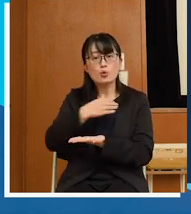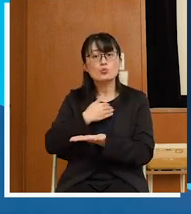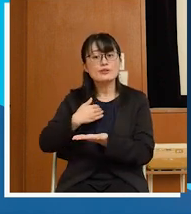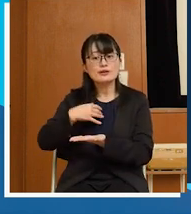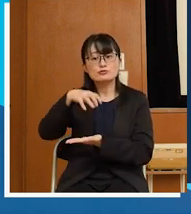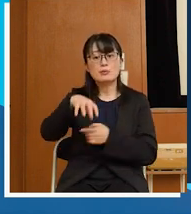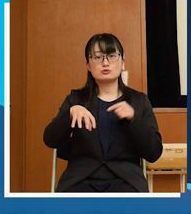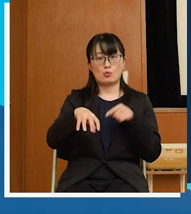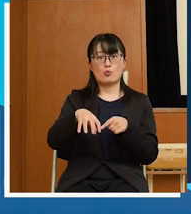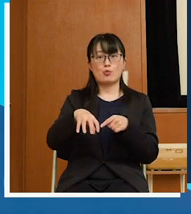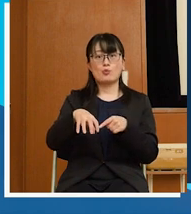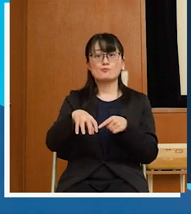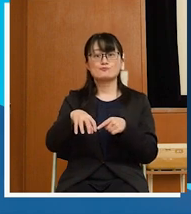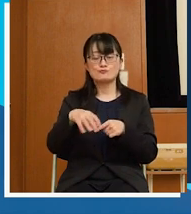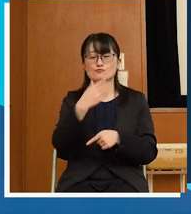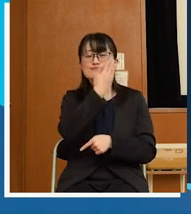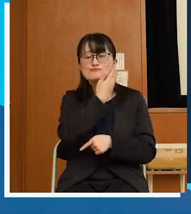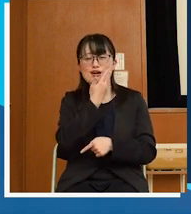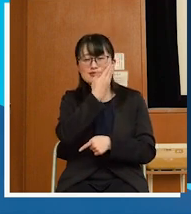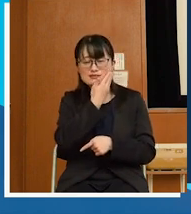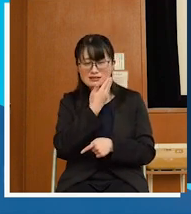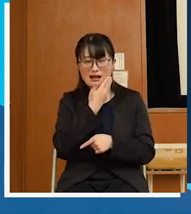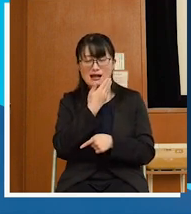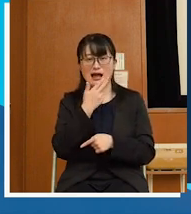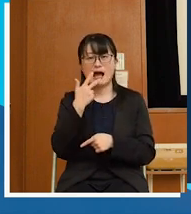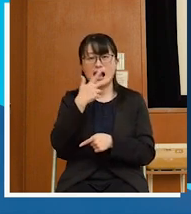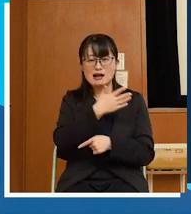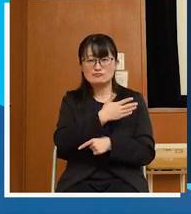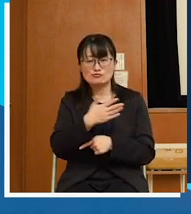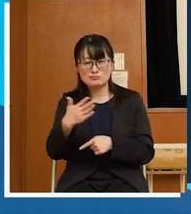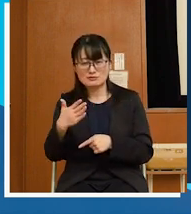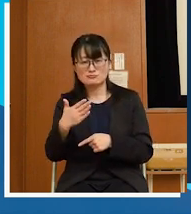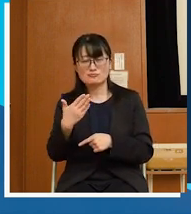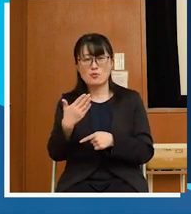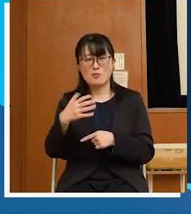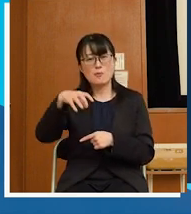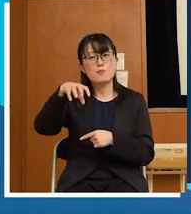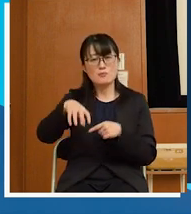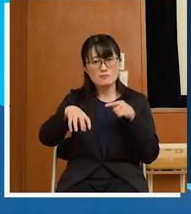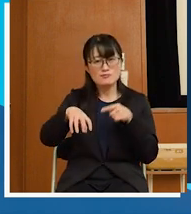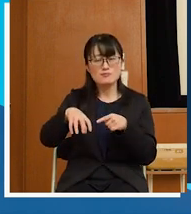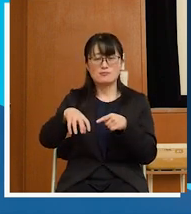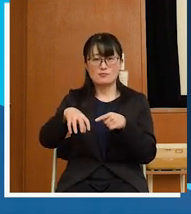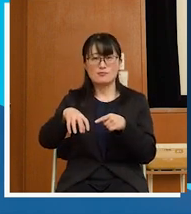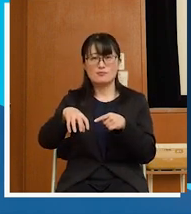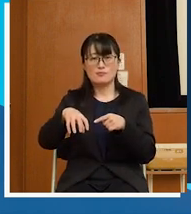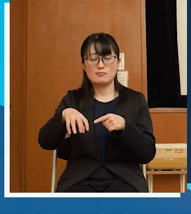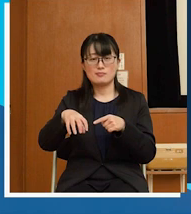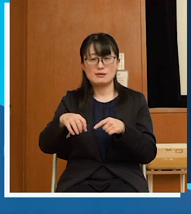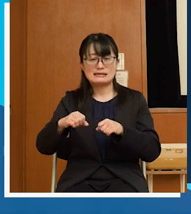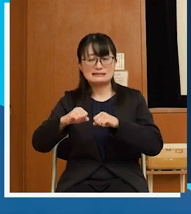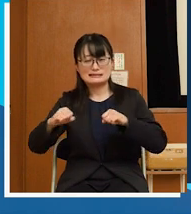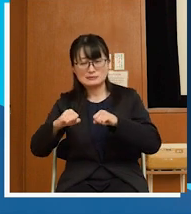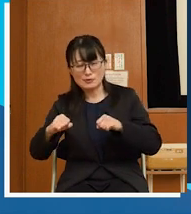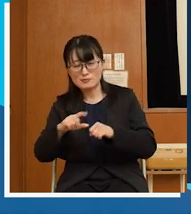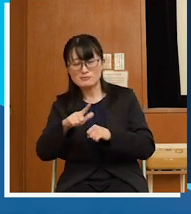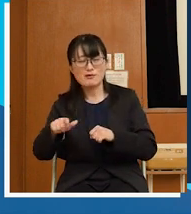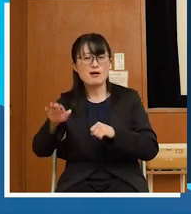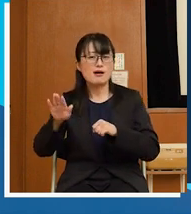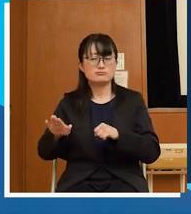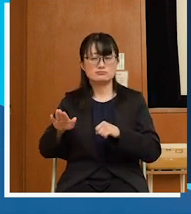から重要性の高い海域の1つとして抽出している認めているわけ